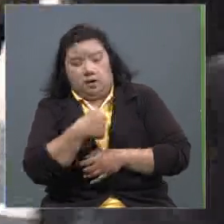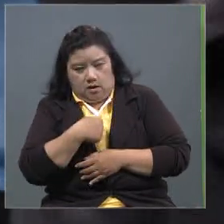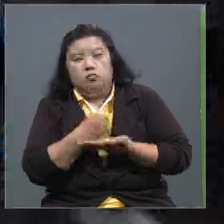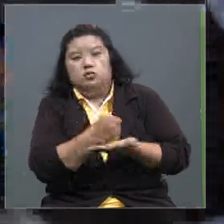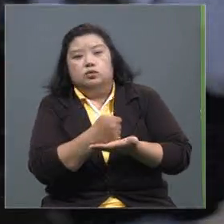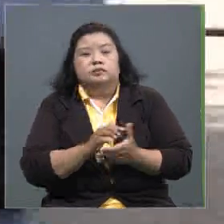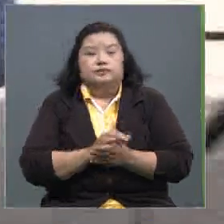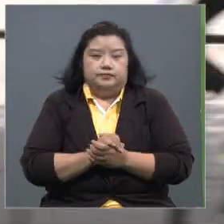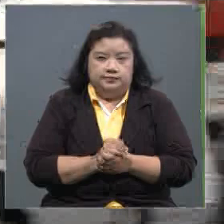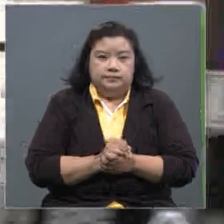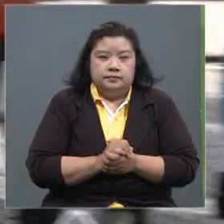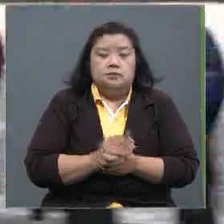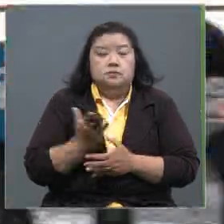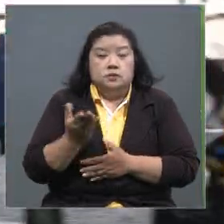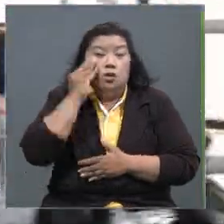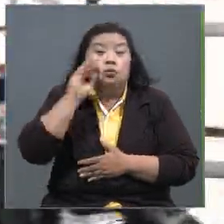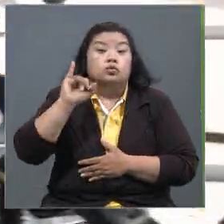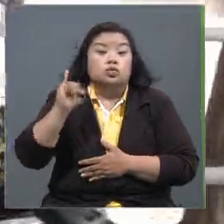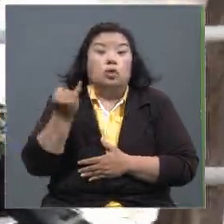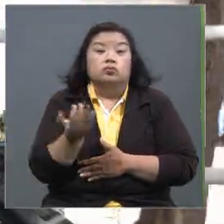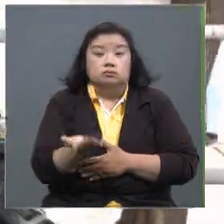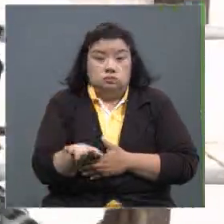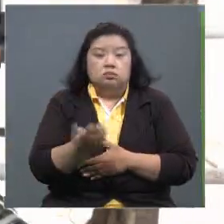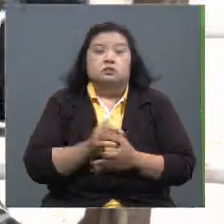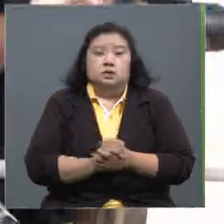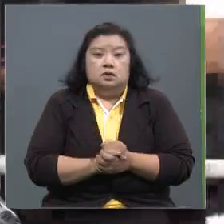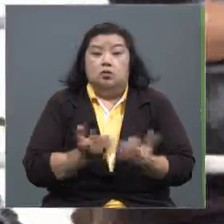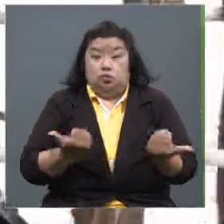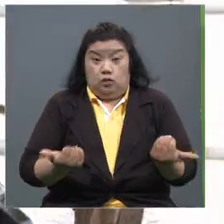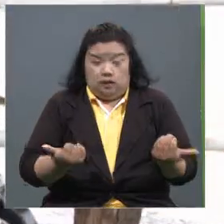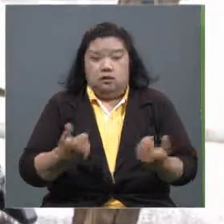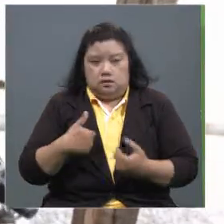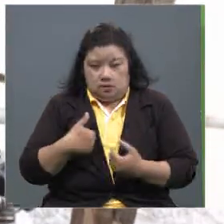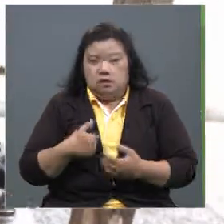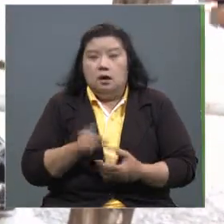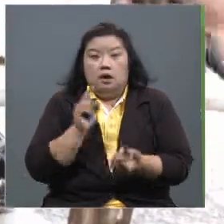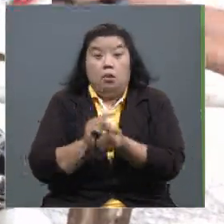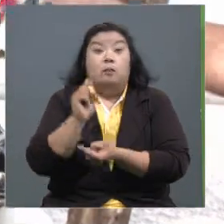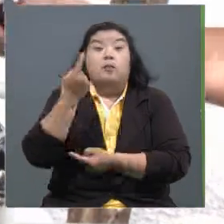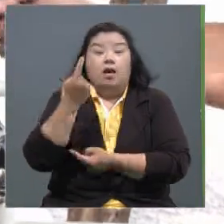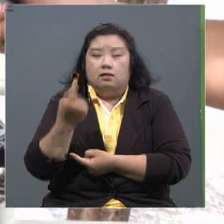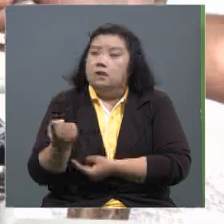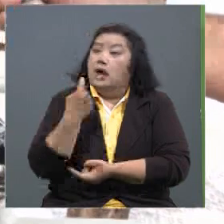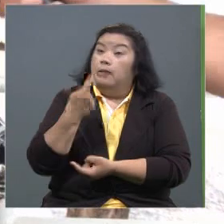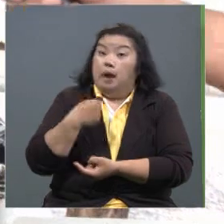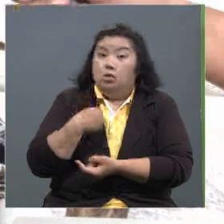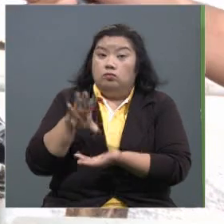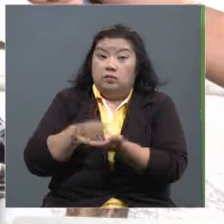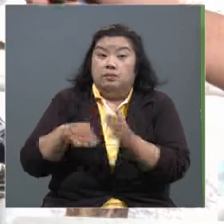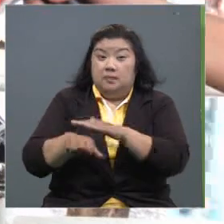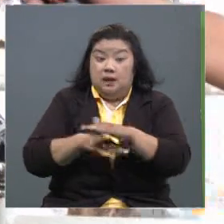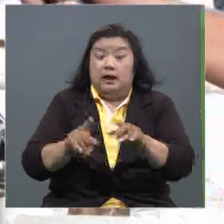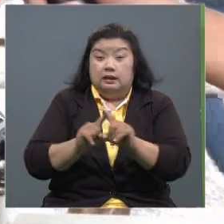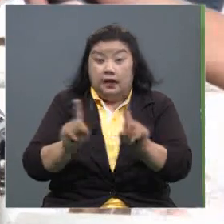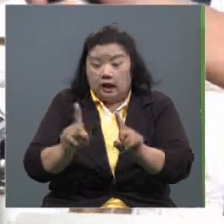มาฟังจากทางบิ๊กโจ๊กพลตำรวจเอกสุรเชษฐ์กันบ้างนะท่านก็บอกว่าวันนี้เป็นการนัดไต่สวนนัดแรกส่วนผลการไต่สวนจะเป็นยังไงก็ขึ้นอยู่กับ